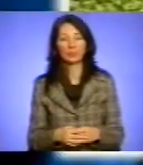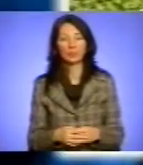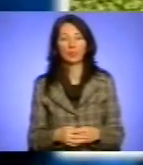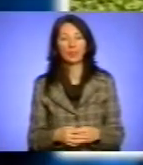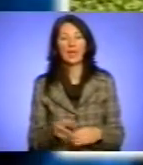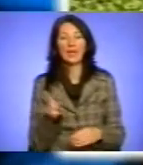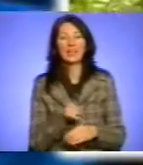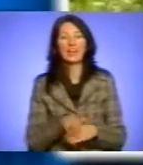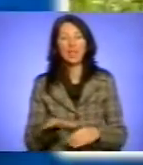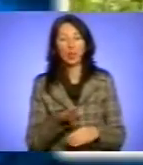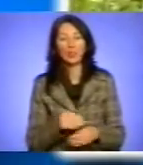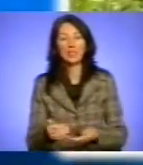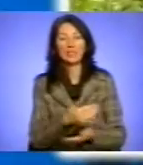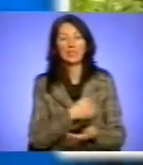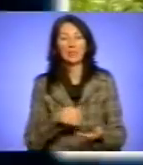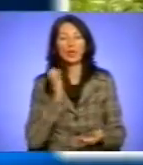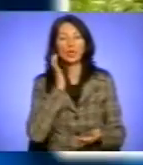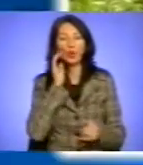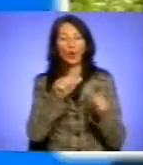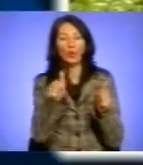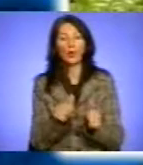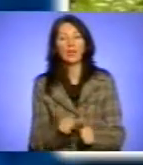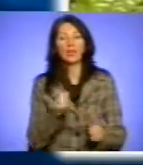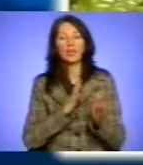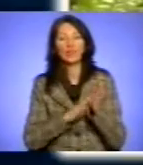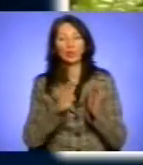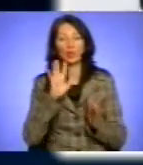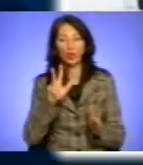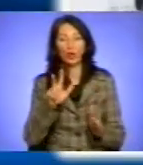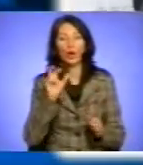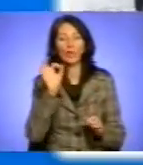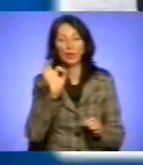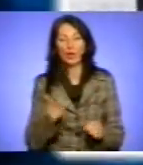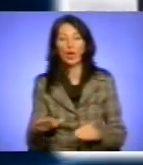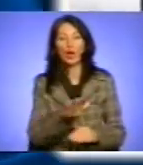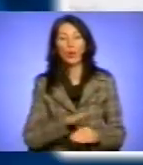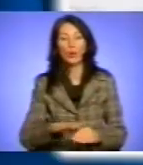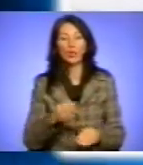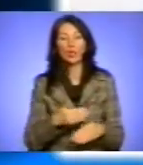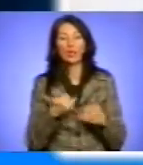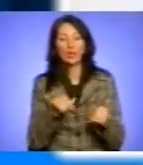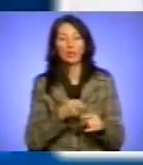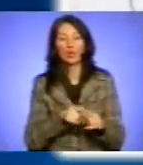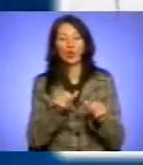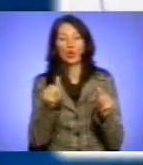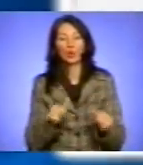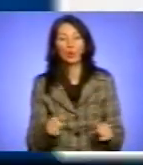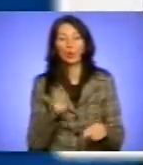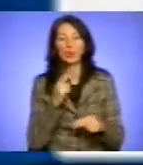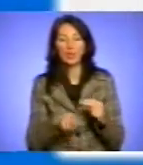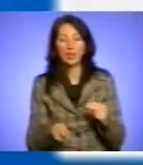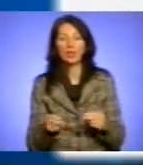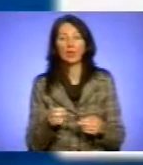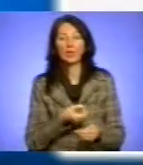На Тернопільщині зібрали цукрові буряки на 93% площ, відведених під цю культуру. Також у області не завершені посів